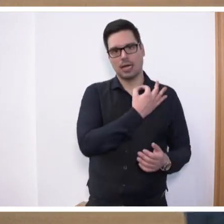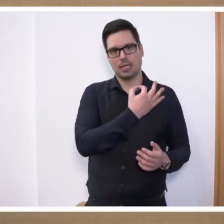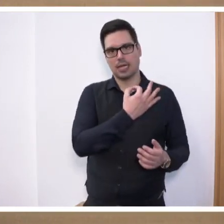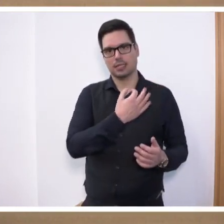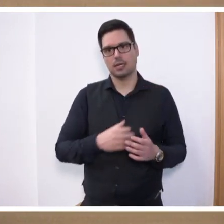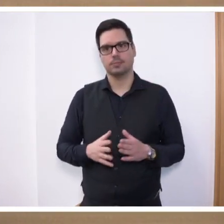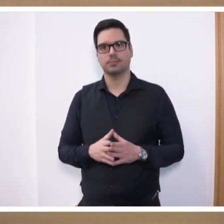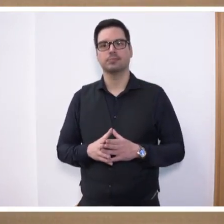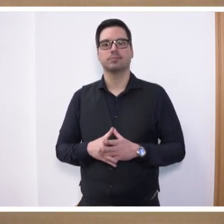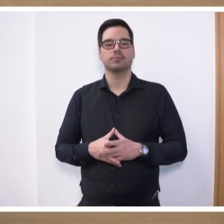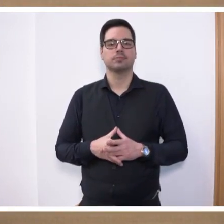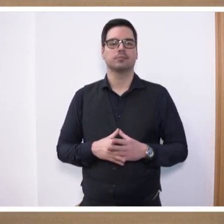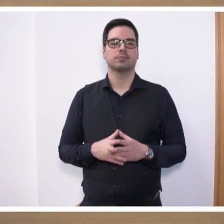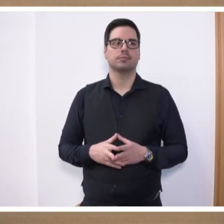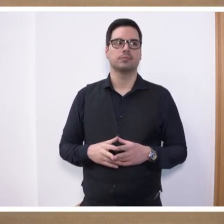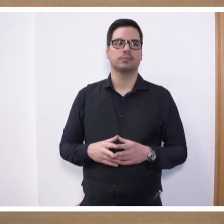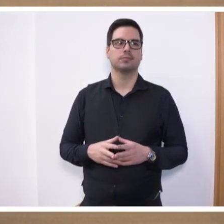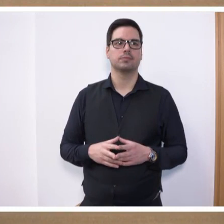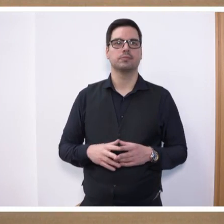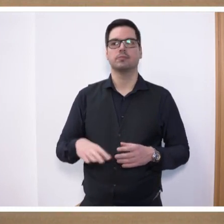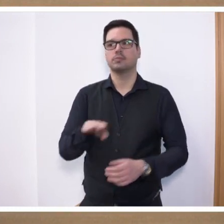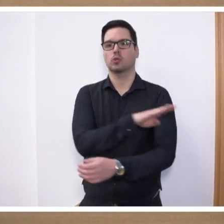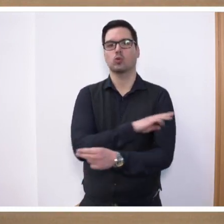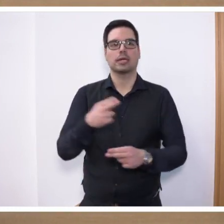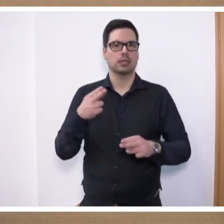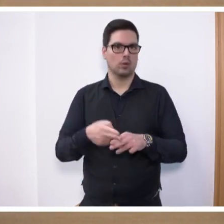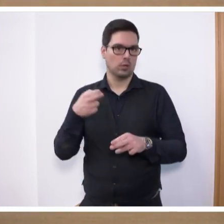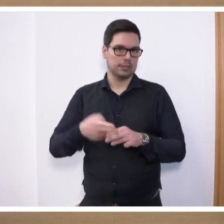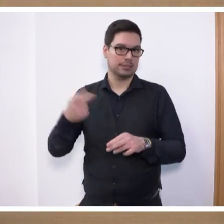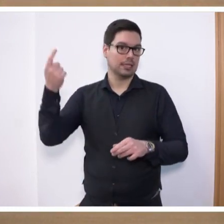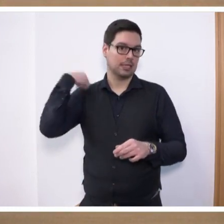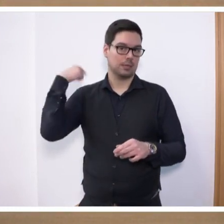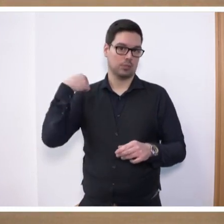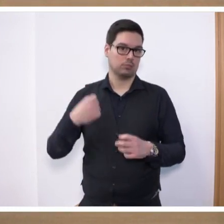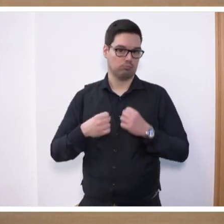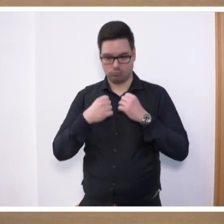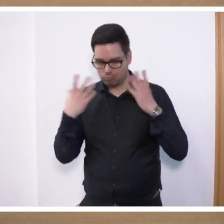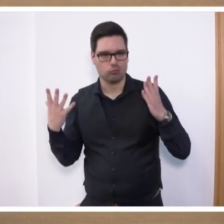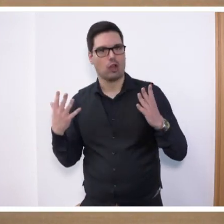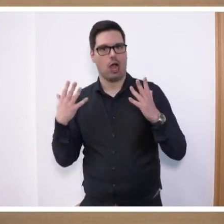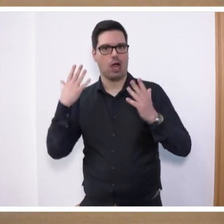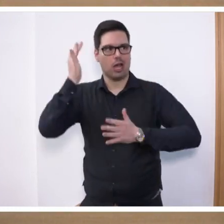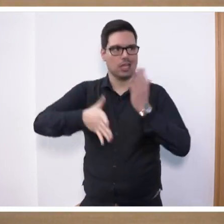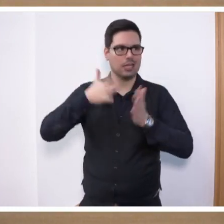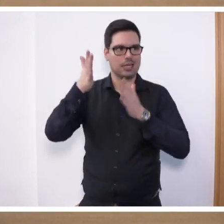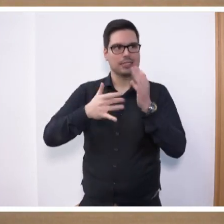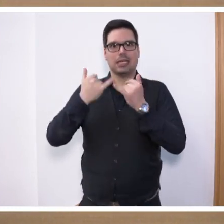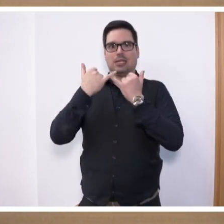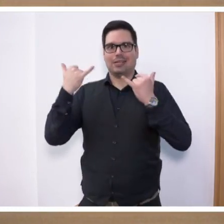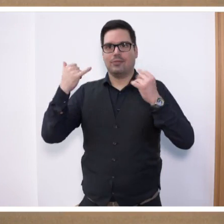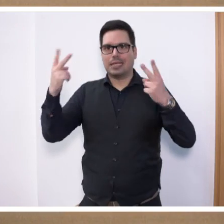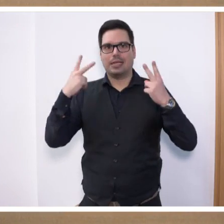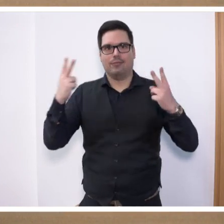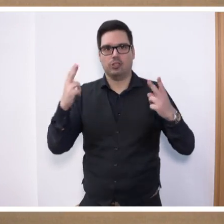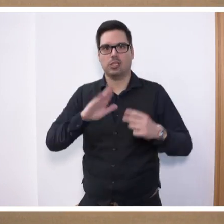Saarländer. Die Kollegin Holzner hat eben eindrucksvoll auch noch mal vorgetragen, wie wichtig der